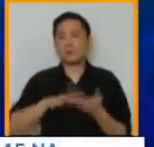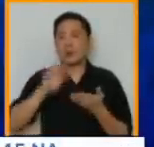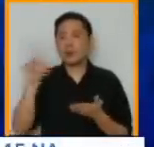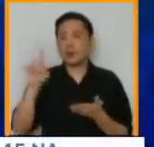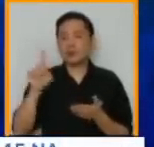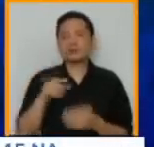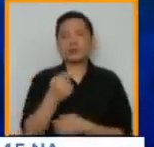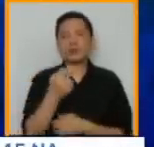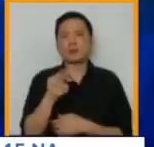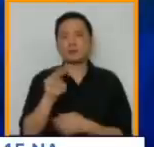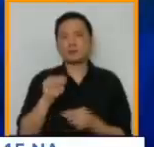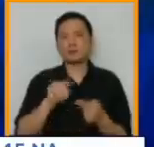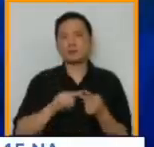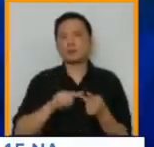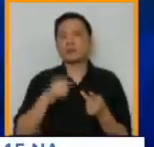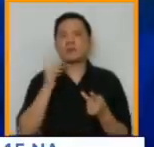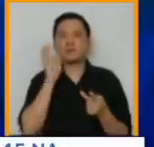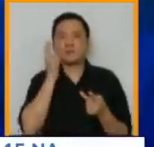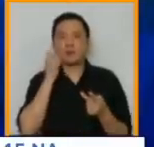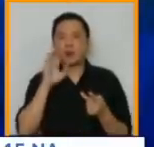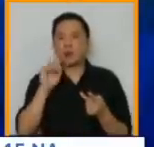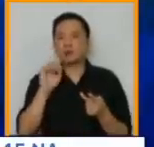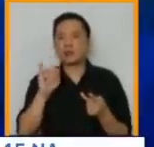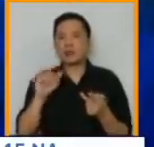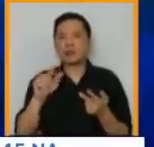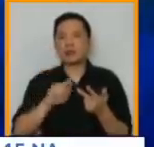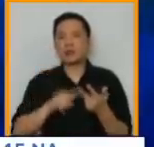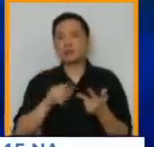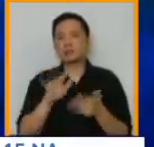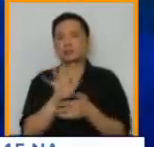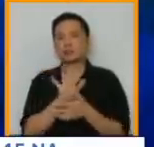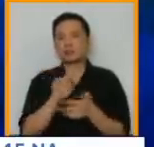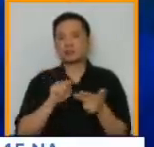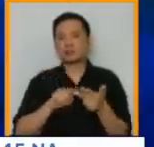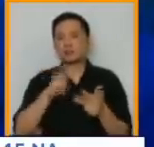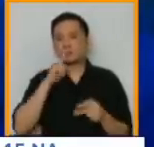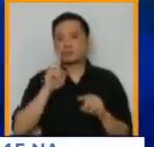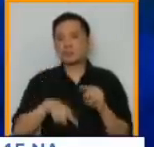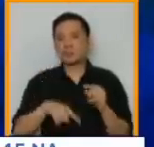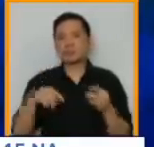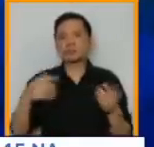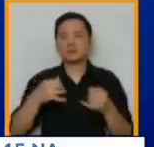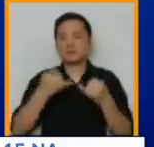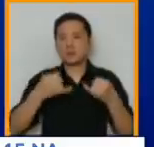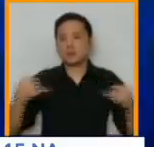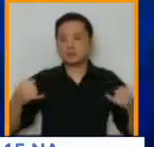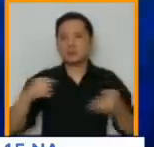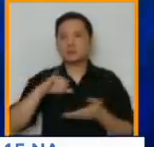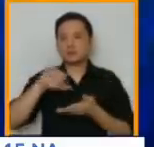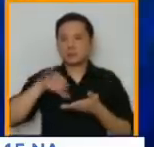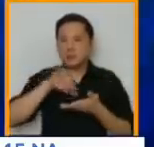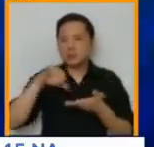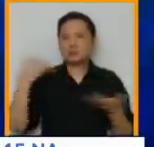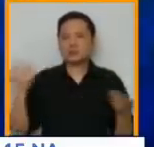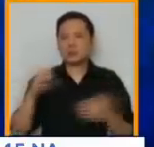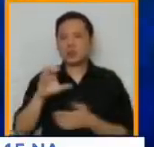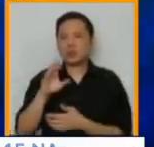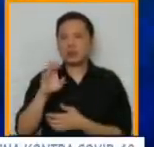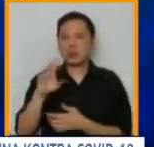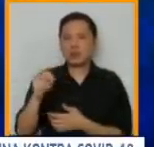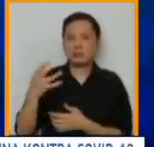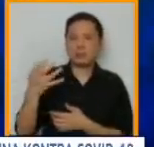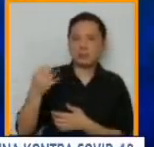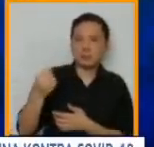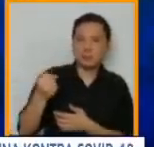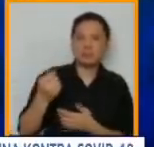cocktail, queso de bola, mayonnaise, tomato sauce, pasta, spaghetti sauce at cream. Hindi naman natin sila